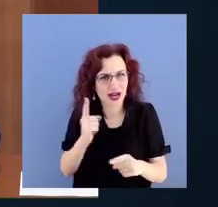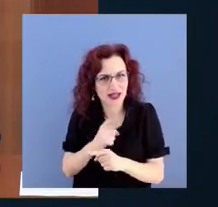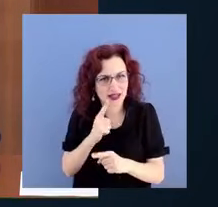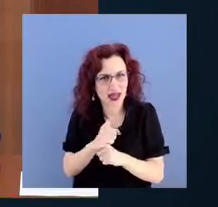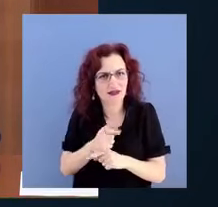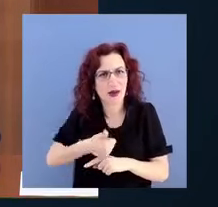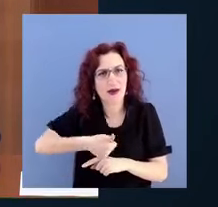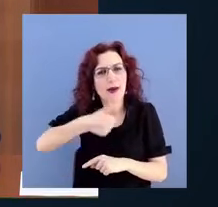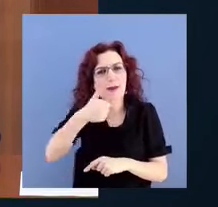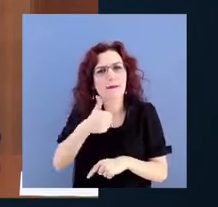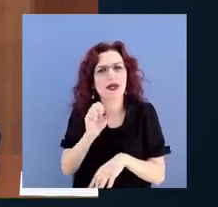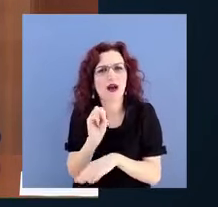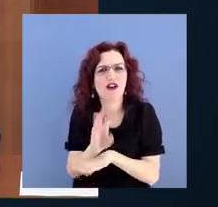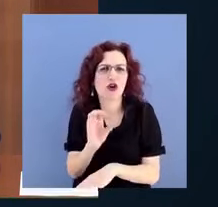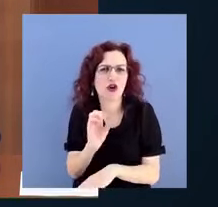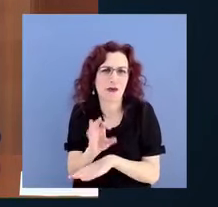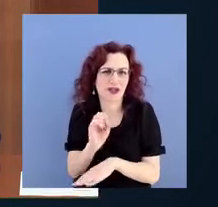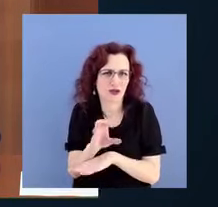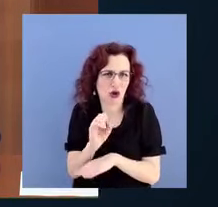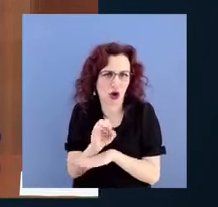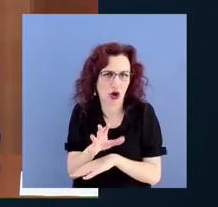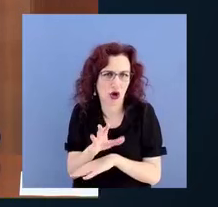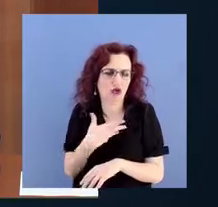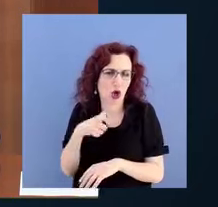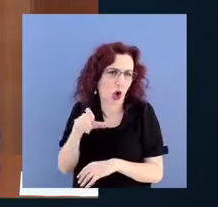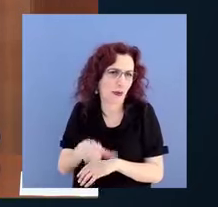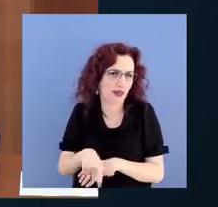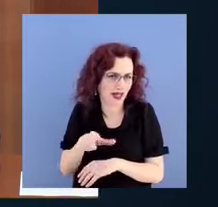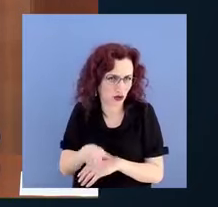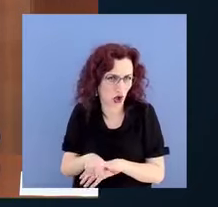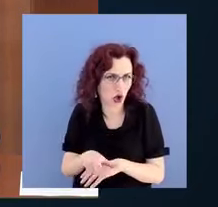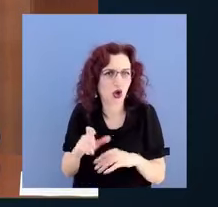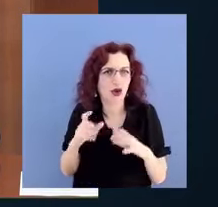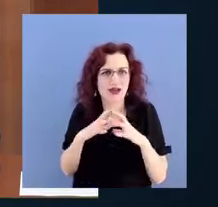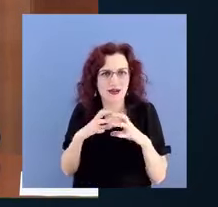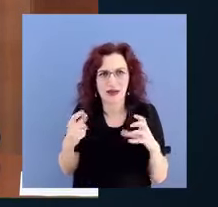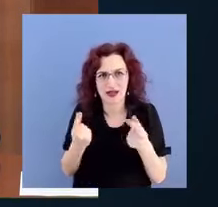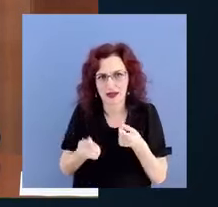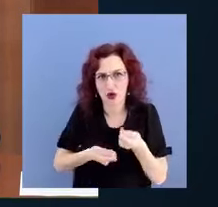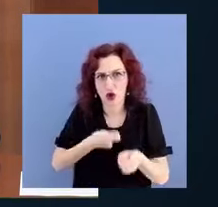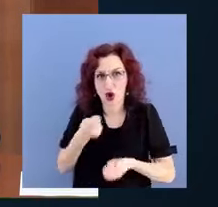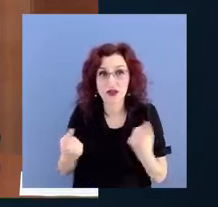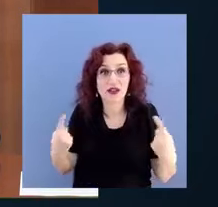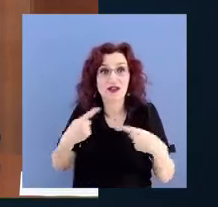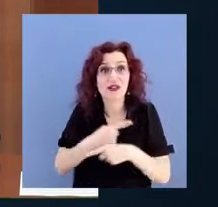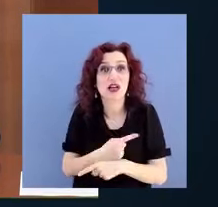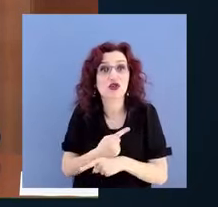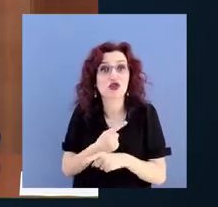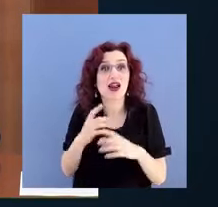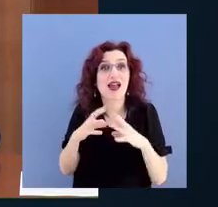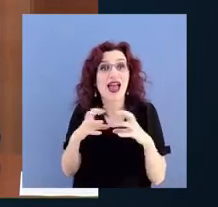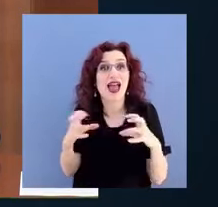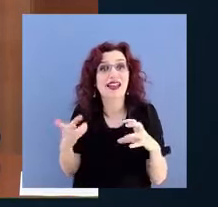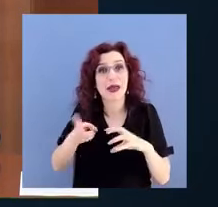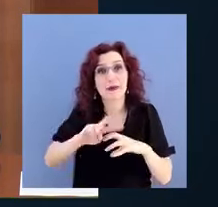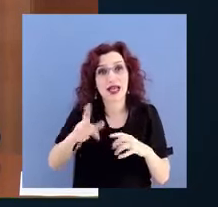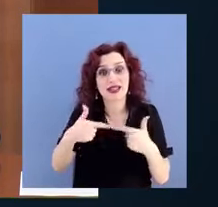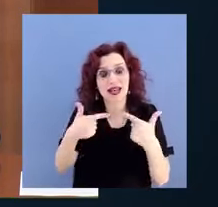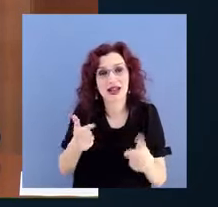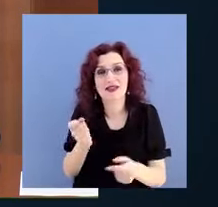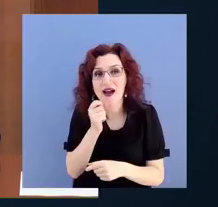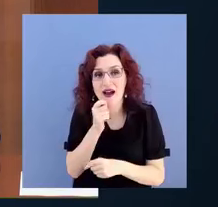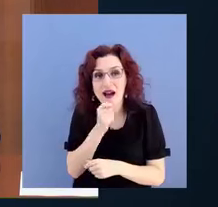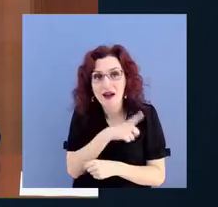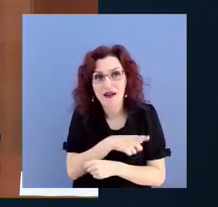quella obbligatoria che come sapete costa alle imprese e invece l'ente bilaterale ovviamente la fornisce a titolo gratuito e la fornisce con